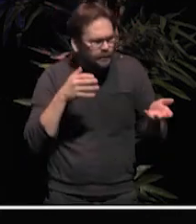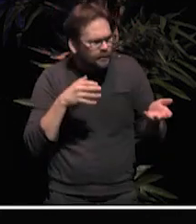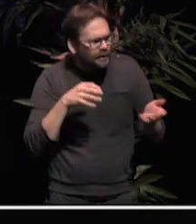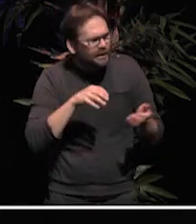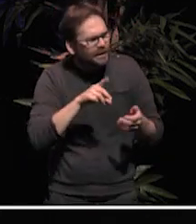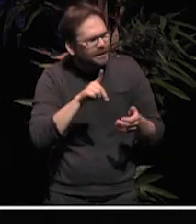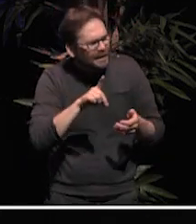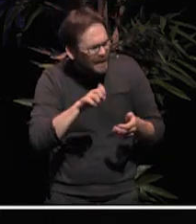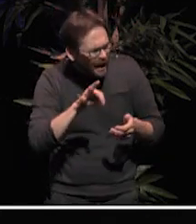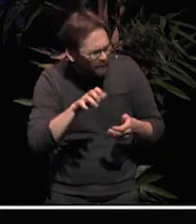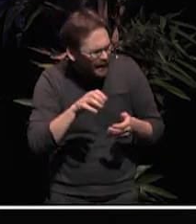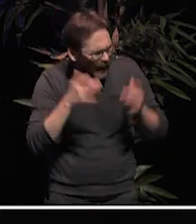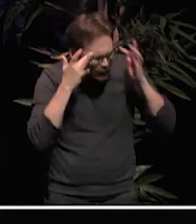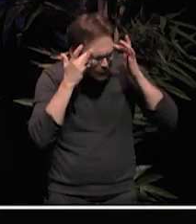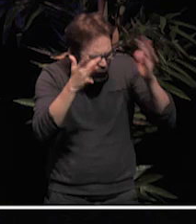Experience. Oui, NDE.